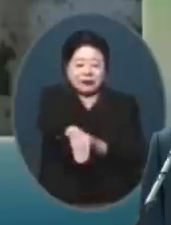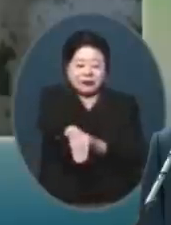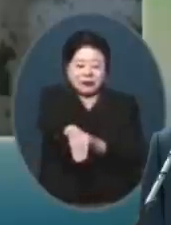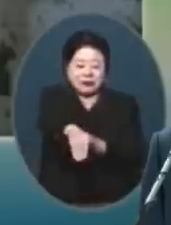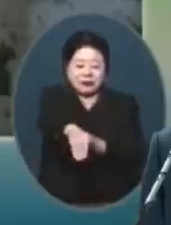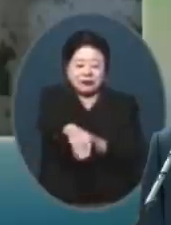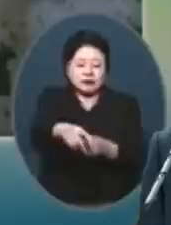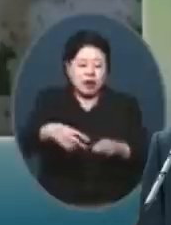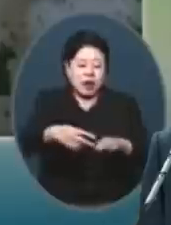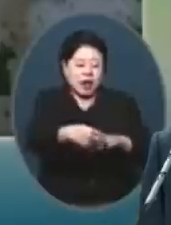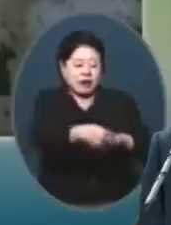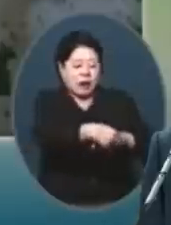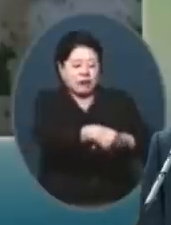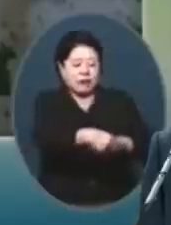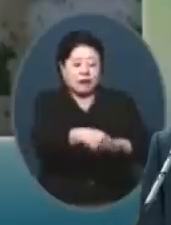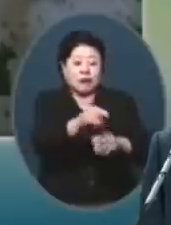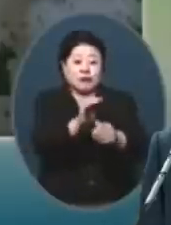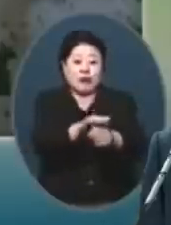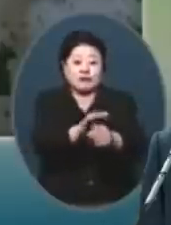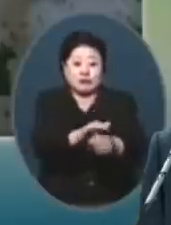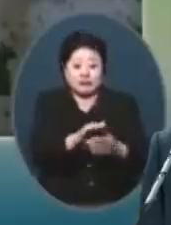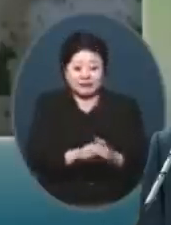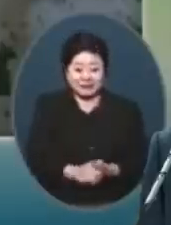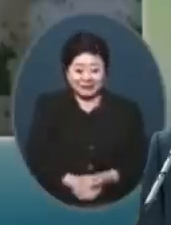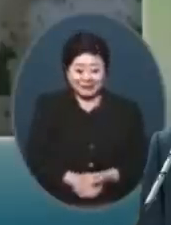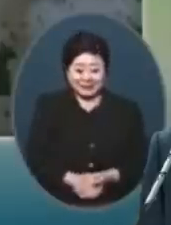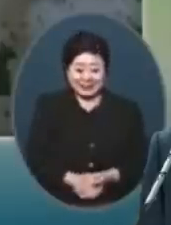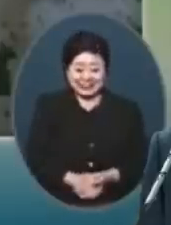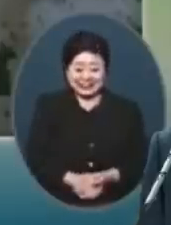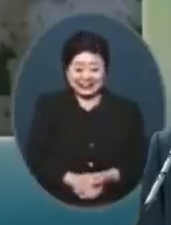철조망 위에 다리를 얹어놓고 저 깎게 한다면